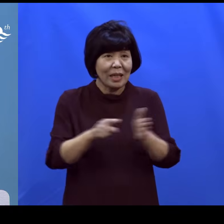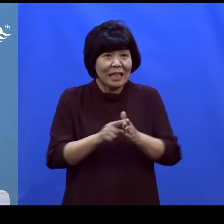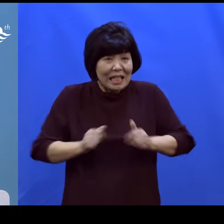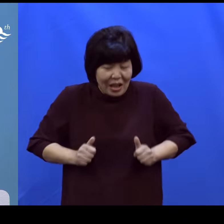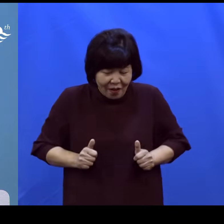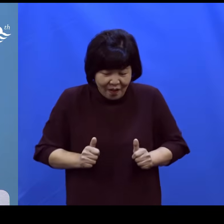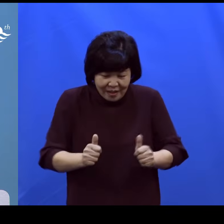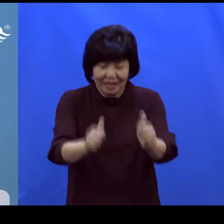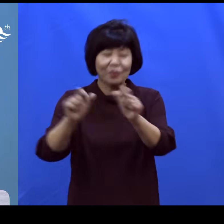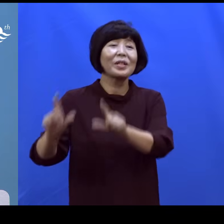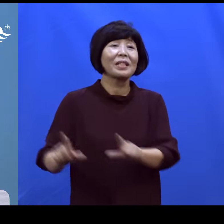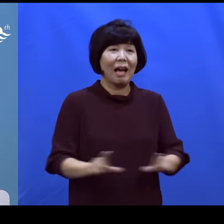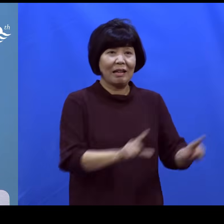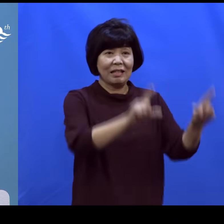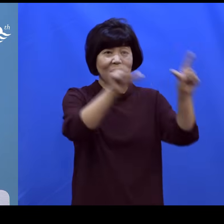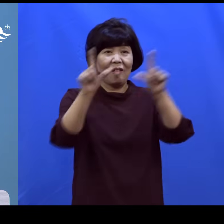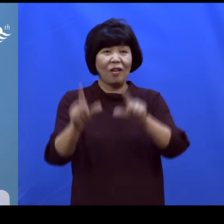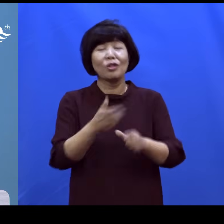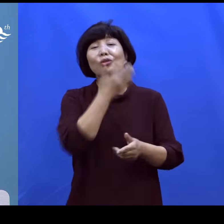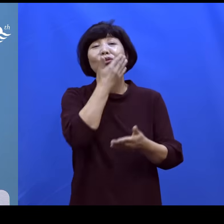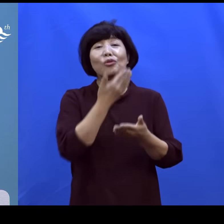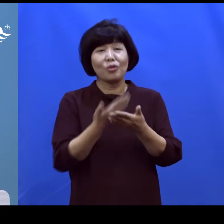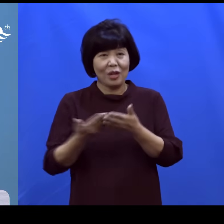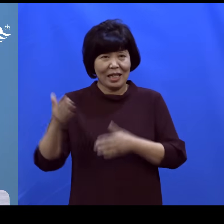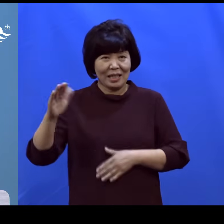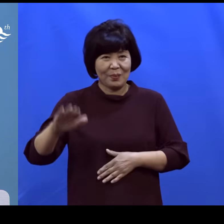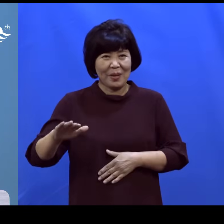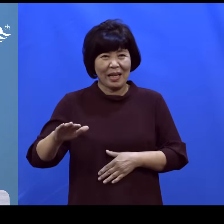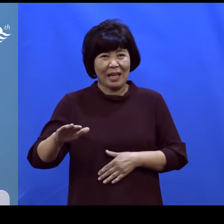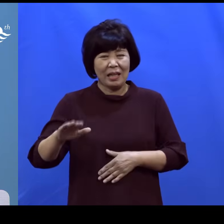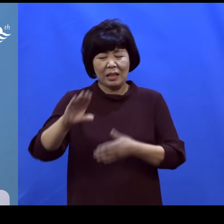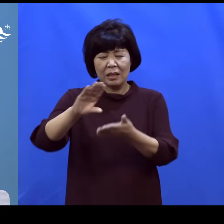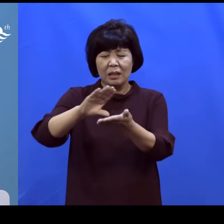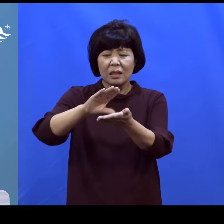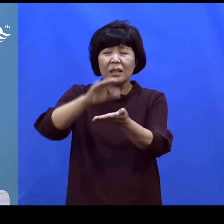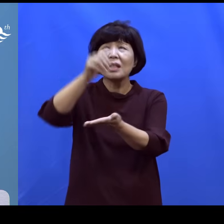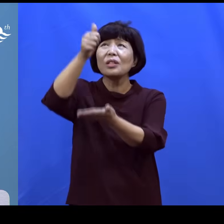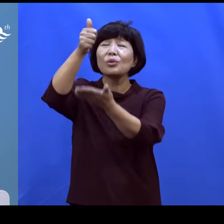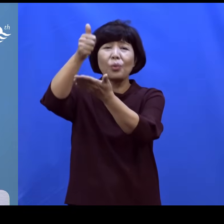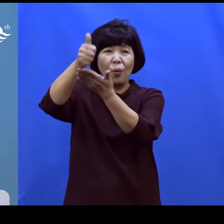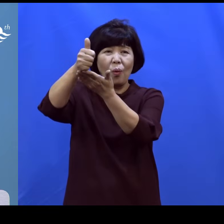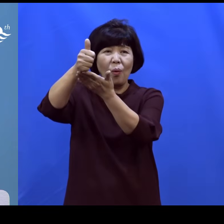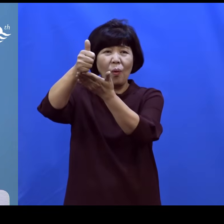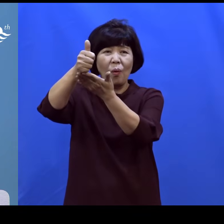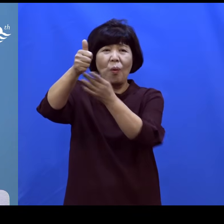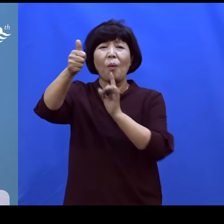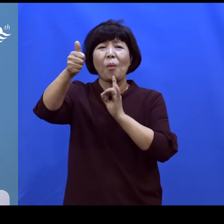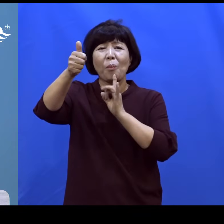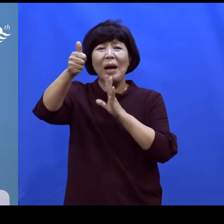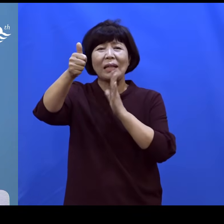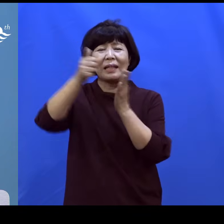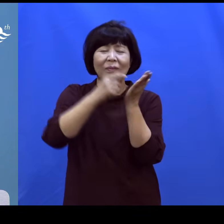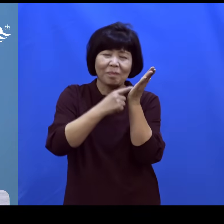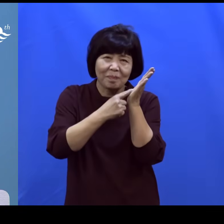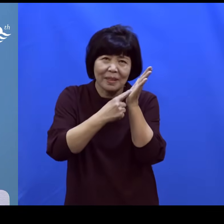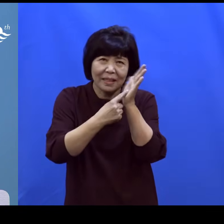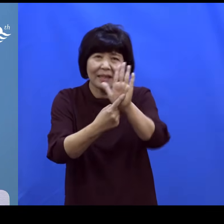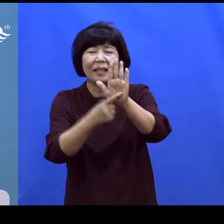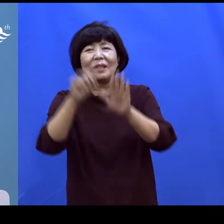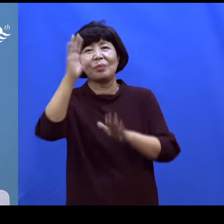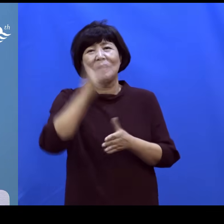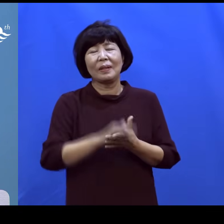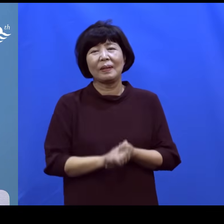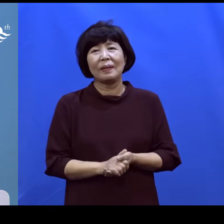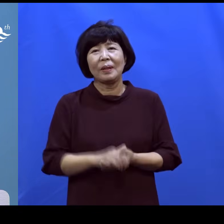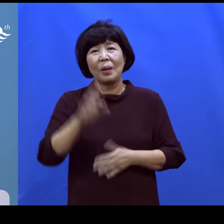좋아요. 근데 그 모든 것을 통하여 그리스도가 드러나는 거예요. 바울은 자신의 삶의 모든 것 안에서 나의 나 된